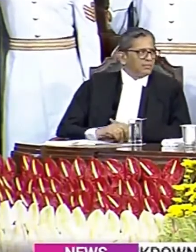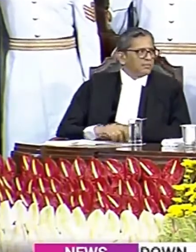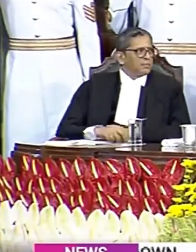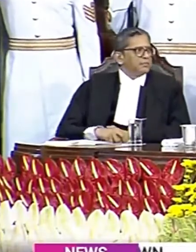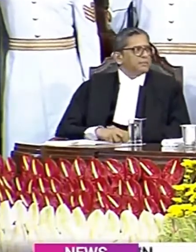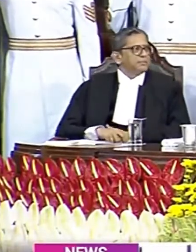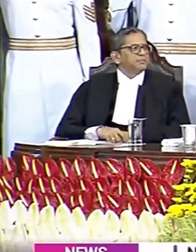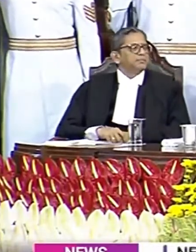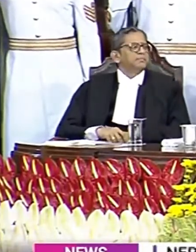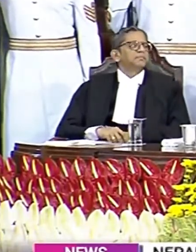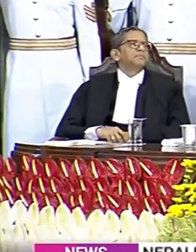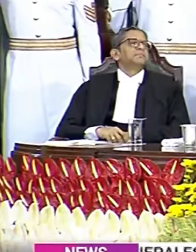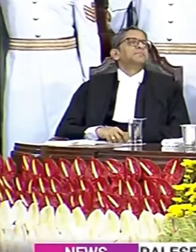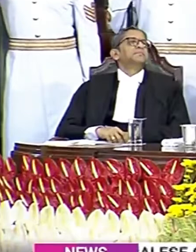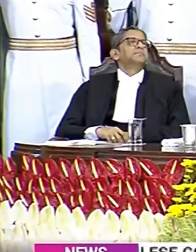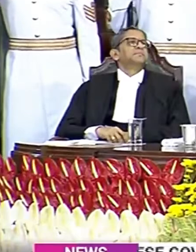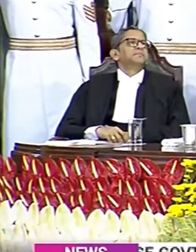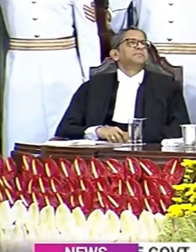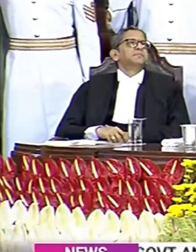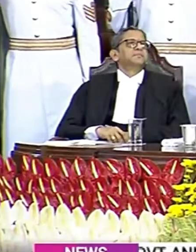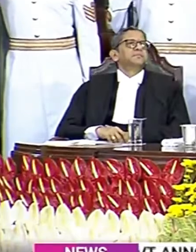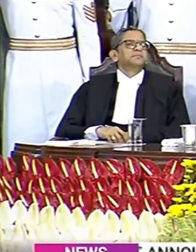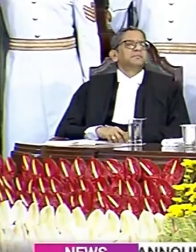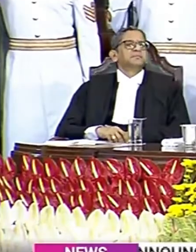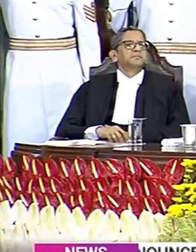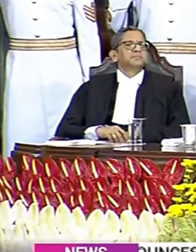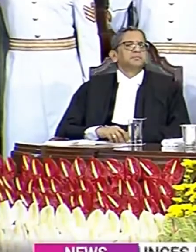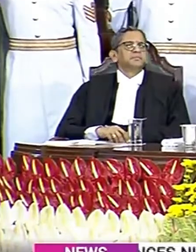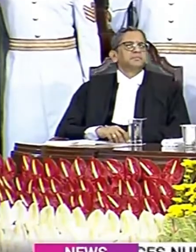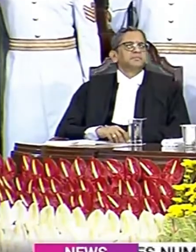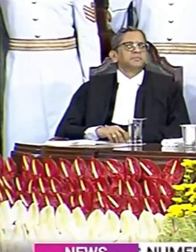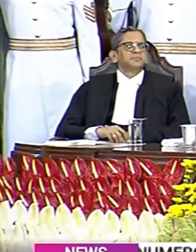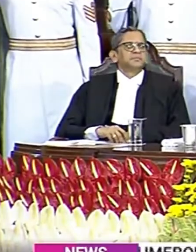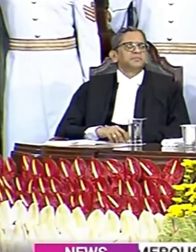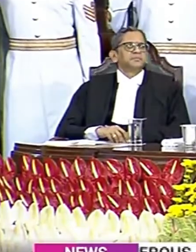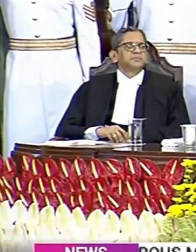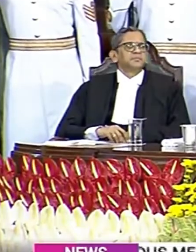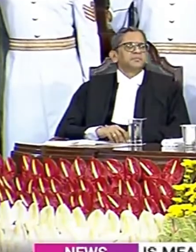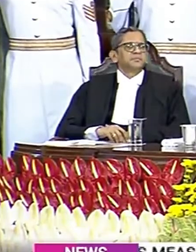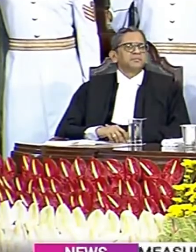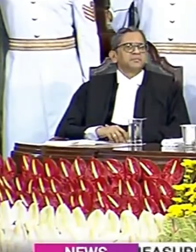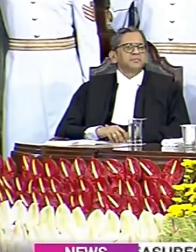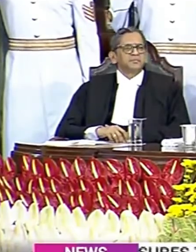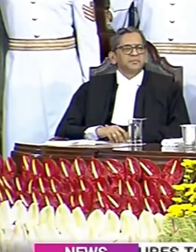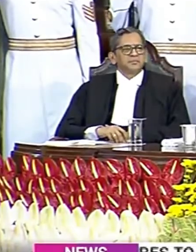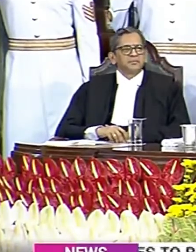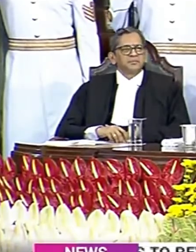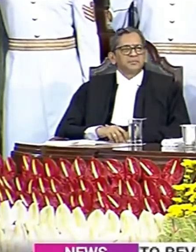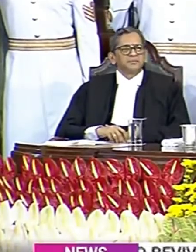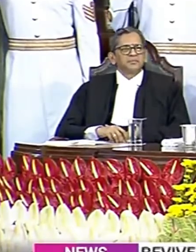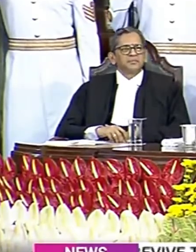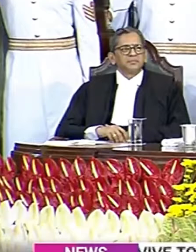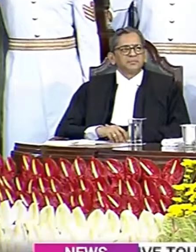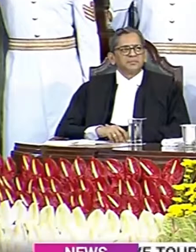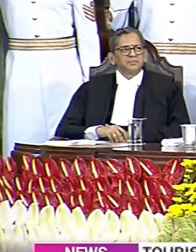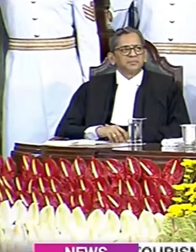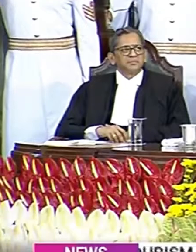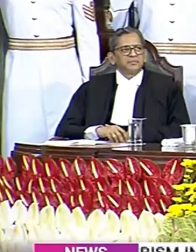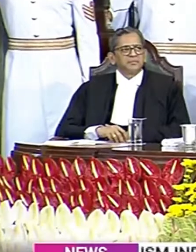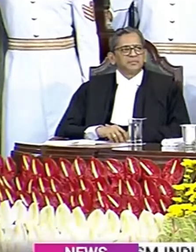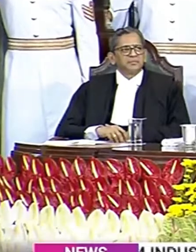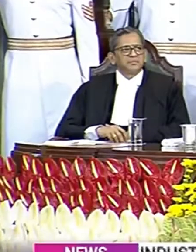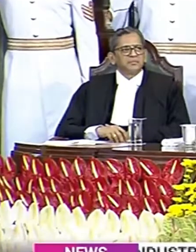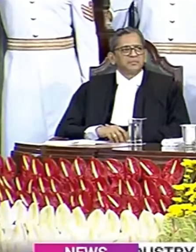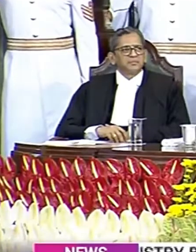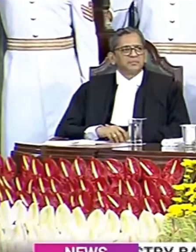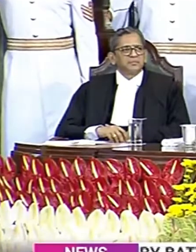आपका मत देश के करोड़ों नागरिकों के विश्वास की अभिव्यक्ति है। मैं भारत